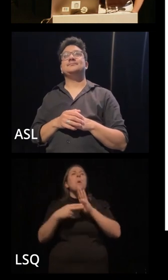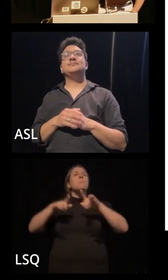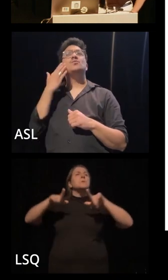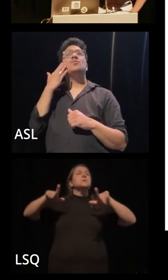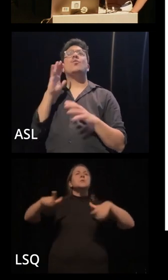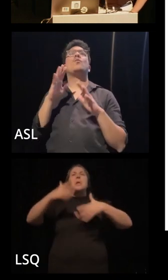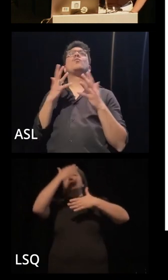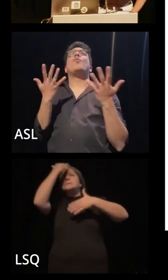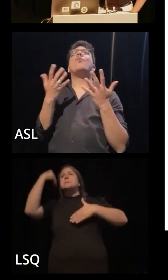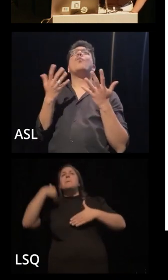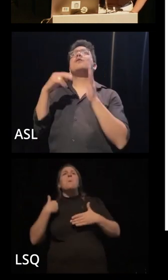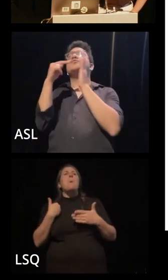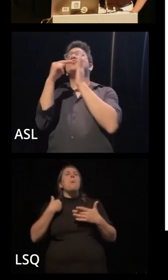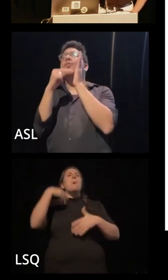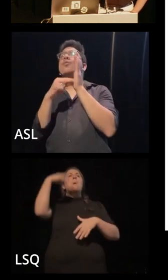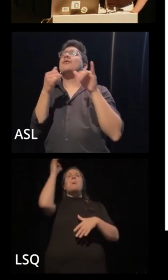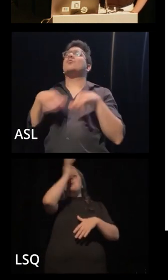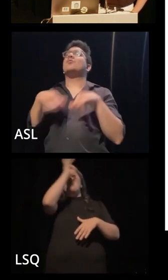la frontière.